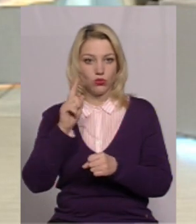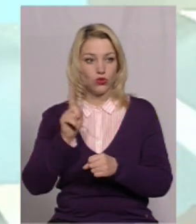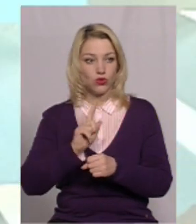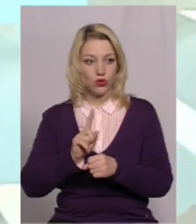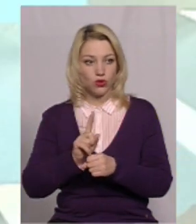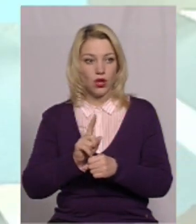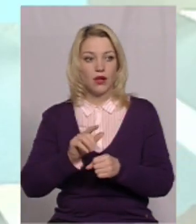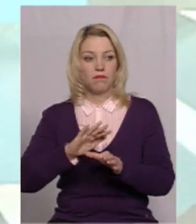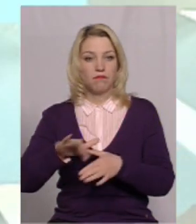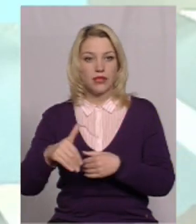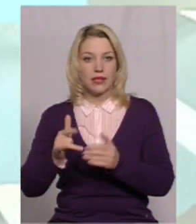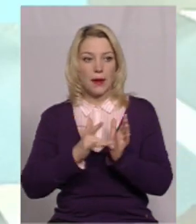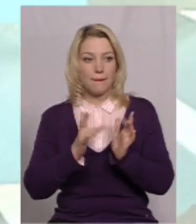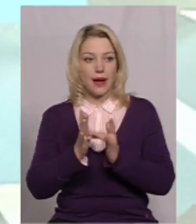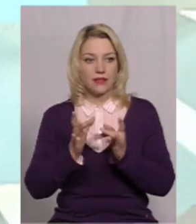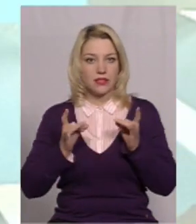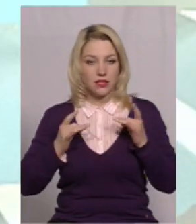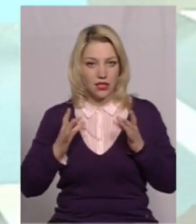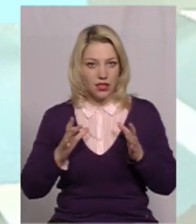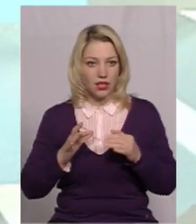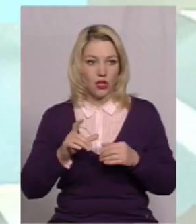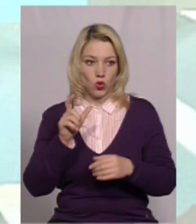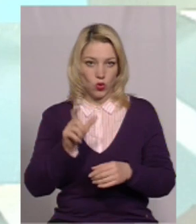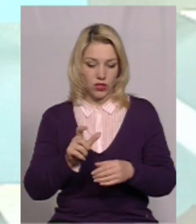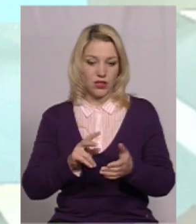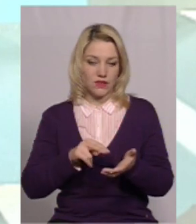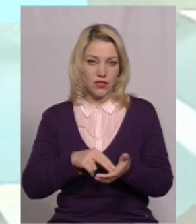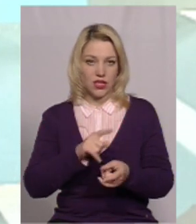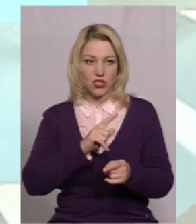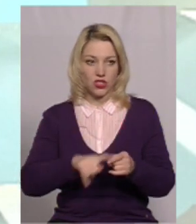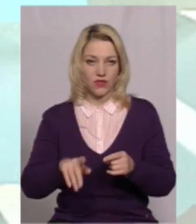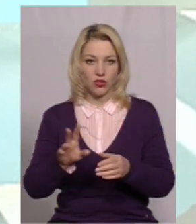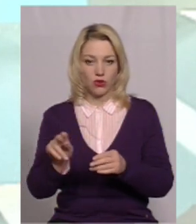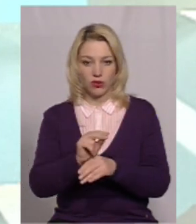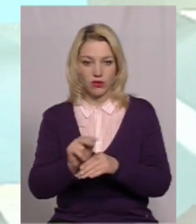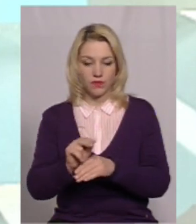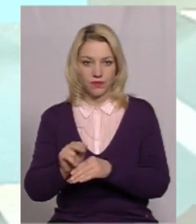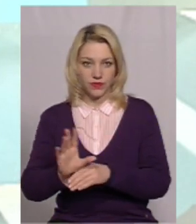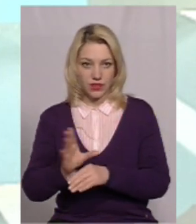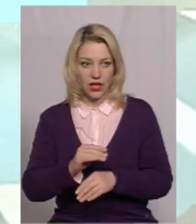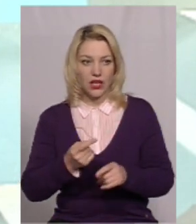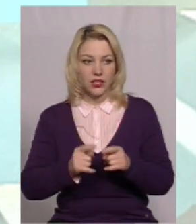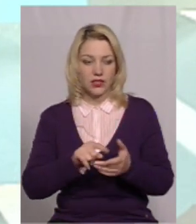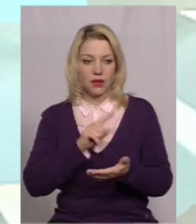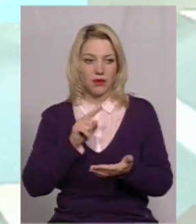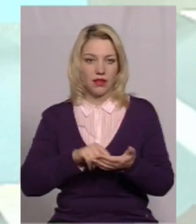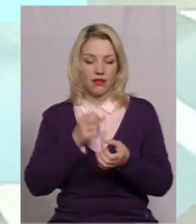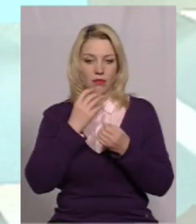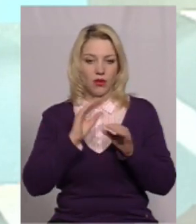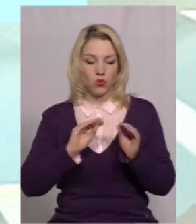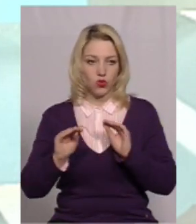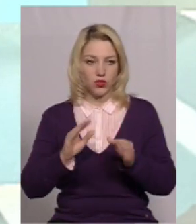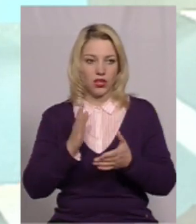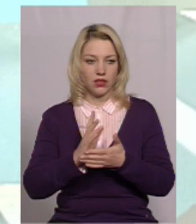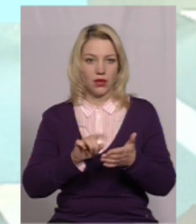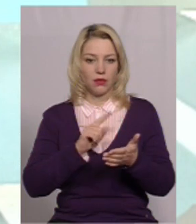вже після Паски людина стане і швиденько усунути недоліки. То є питання з благоустроєм, є